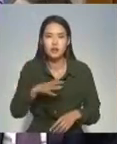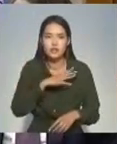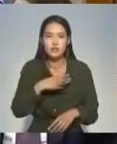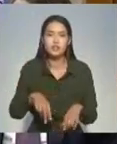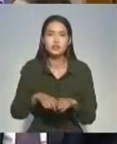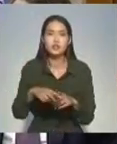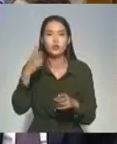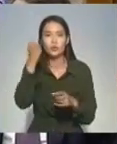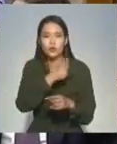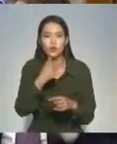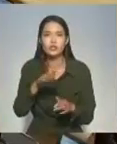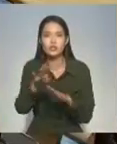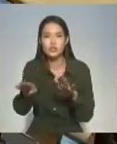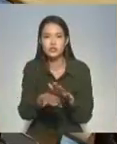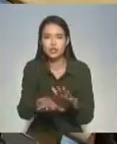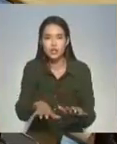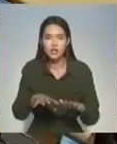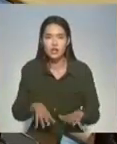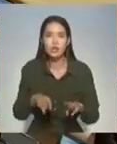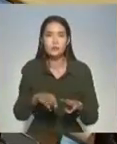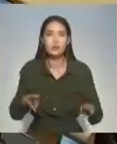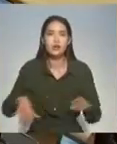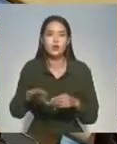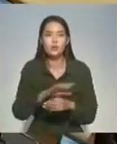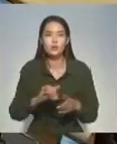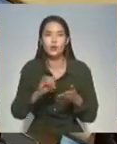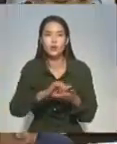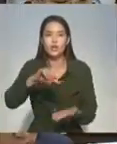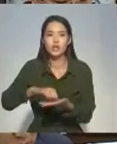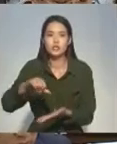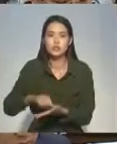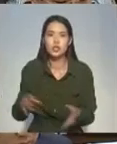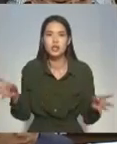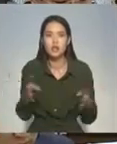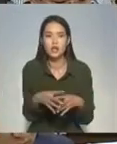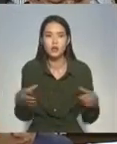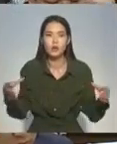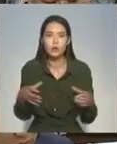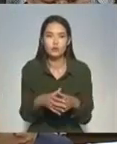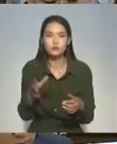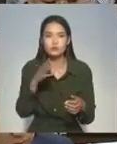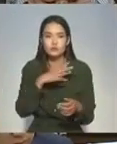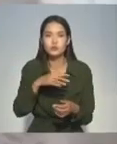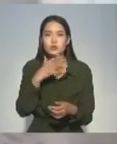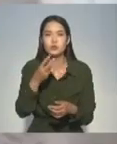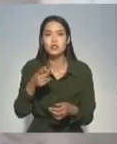в выборах в Нижнюю палату парламента и маслихаты всех уровней участвовали 7 партий, и их отбор прошел по смешанной